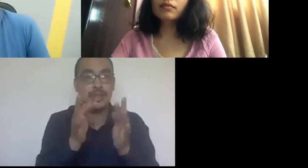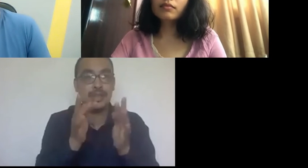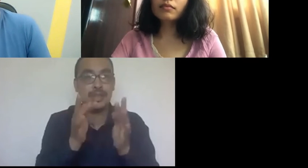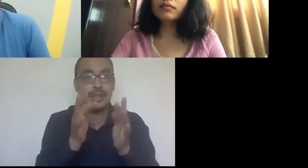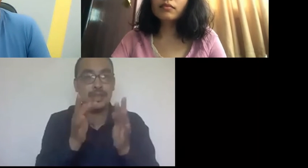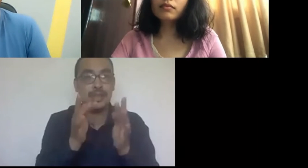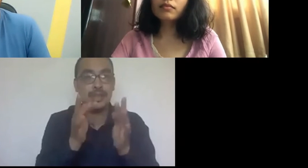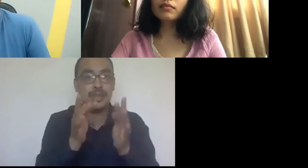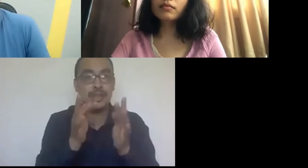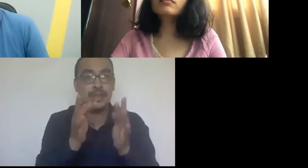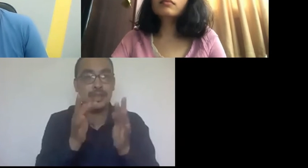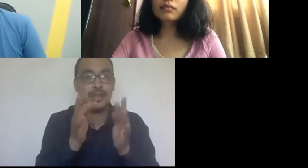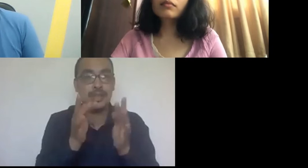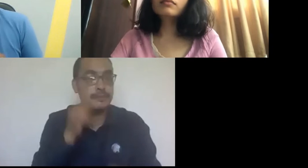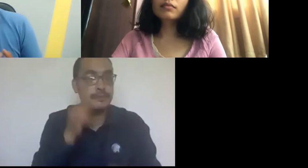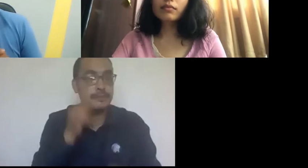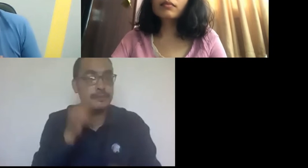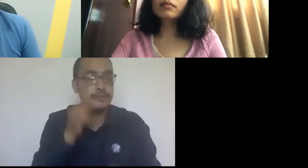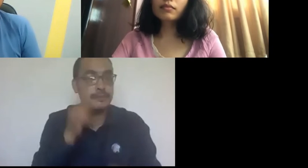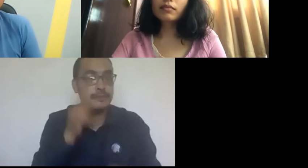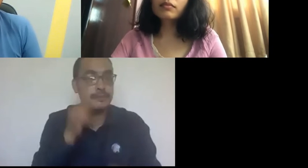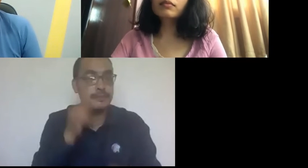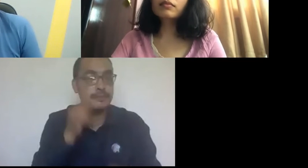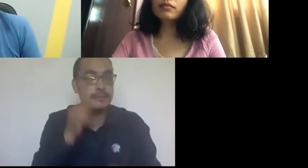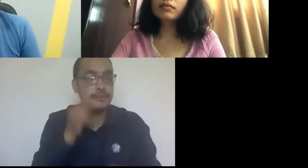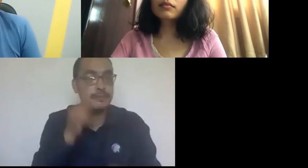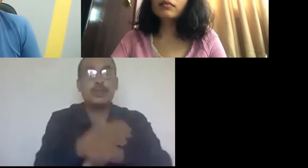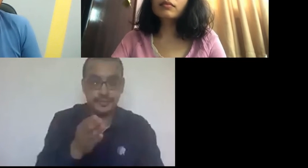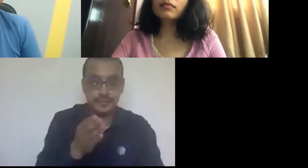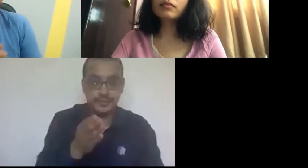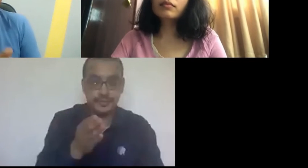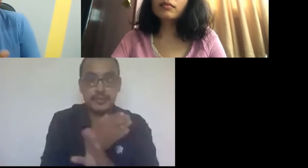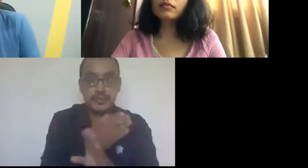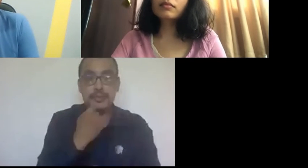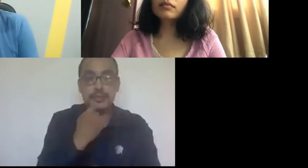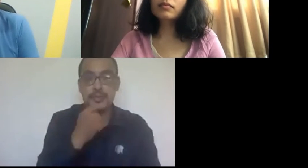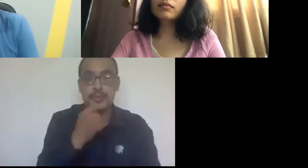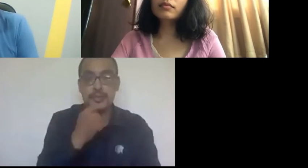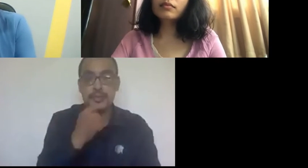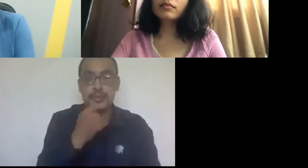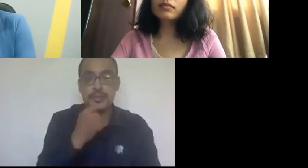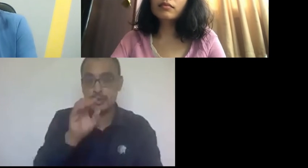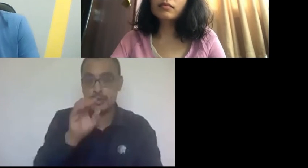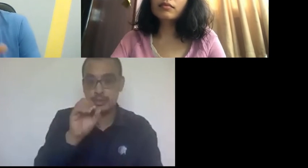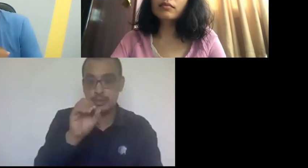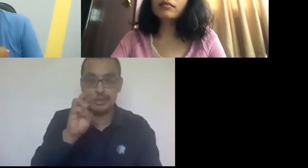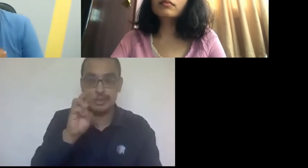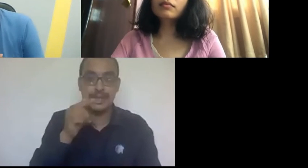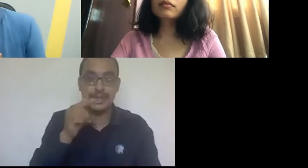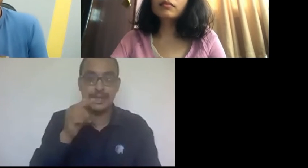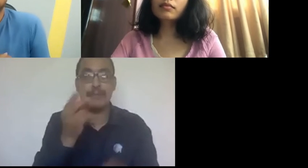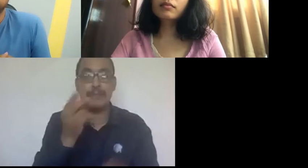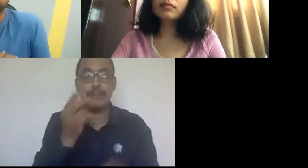हामीले त्यसलाई मानसिक स्वास्थ्यमा असर पारिसकेको छ. र अघि सुस्मिताजीले पनि भन्नु भइसक्यो कि यदि हामीहरू परिवार साथीहरूसँग भन्दा बेसी अनलाइनमा यदि समय बिताउँछौँ